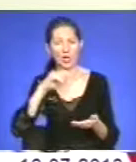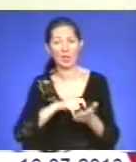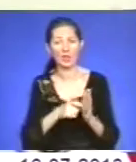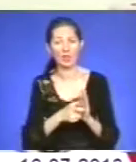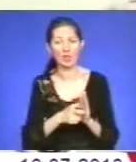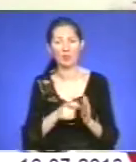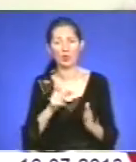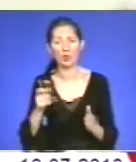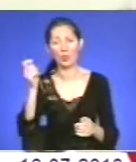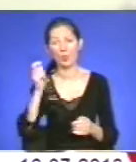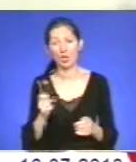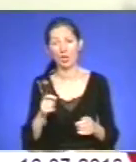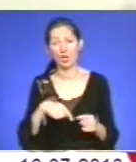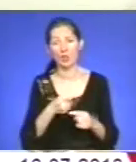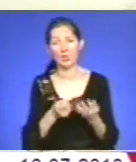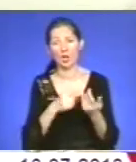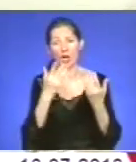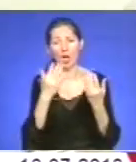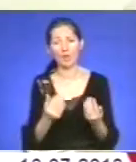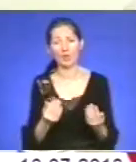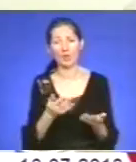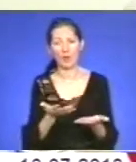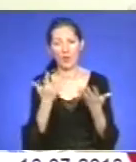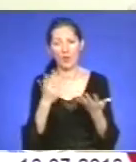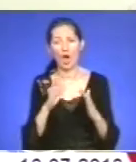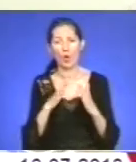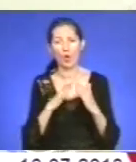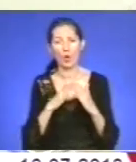через декілька днів, виявляють вдома